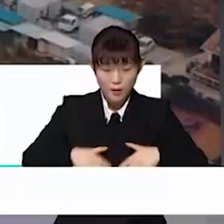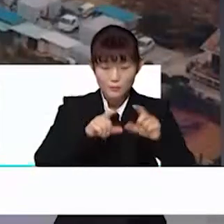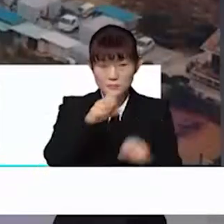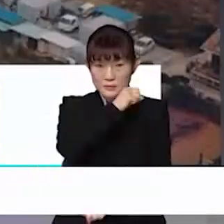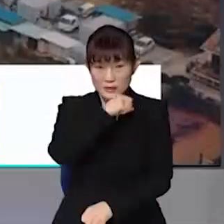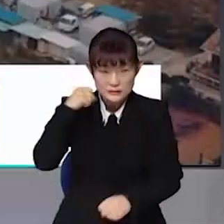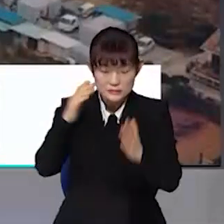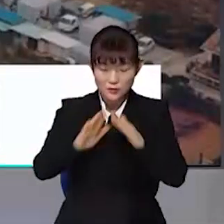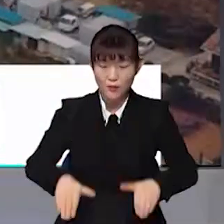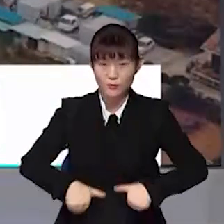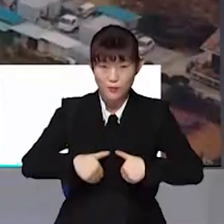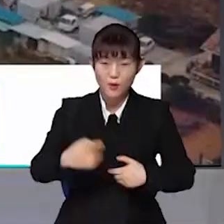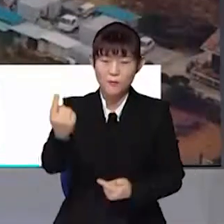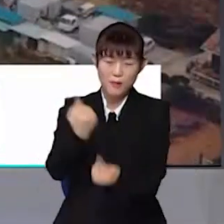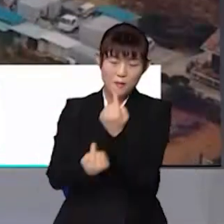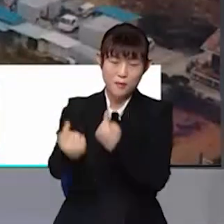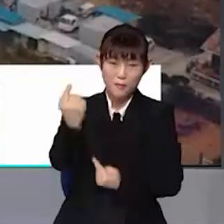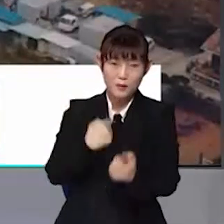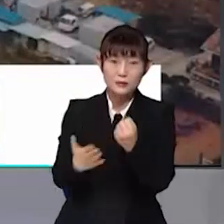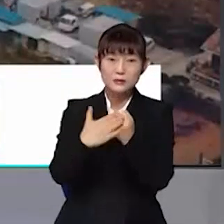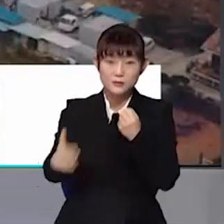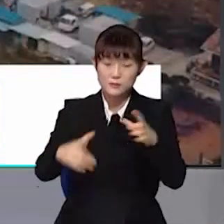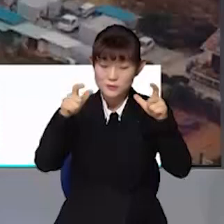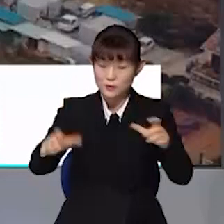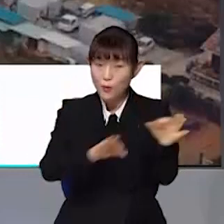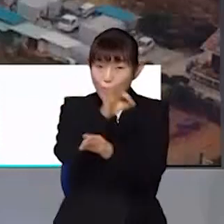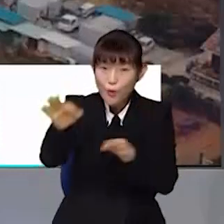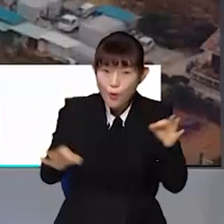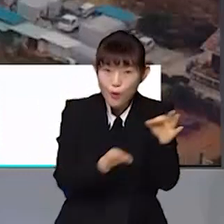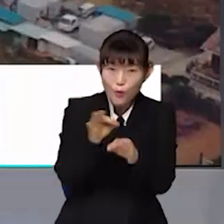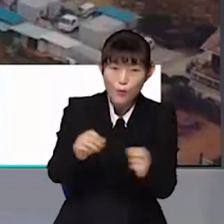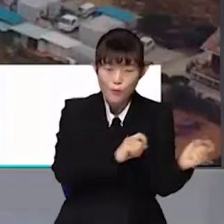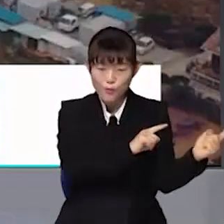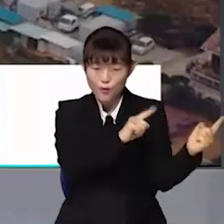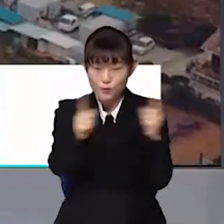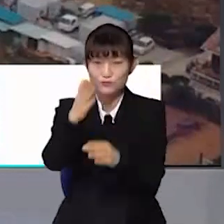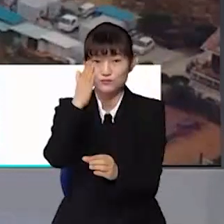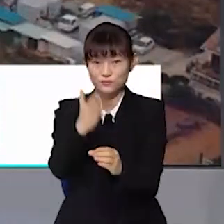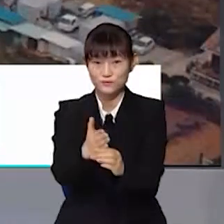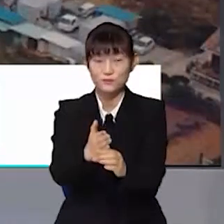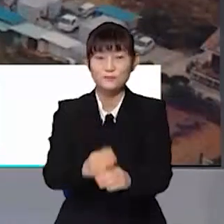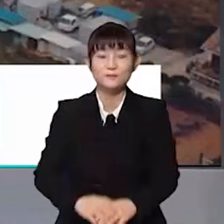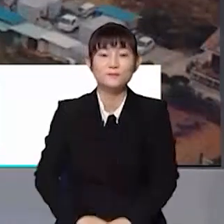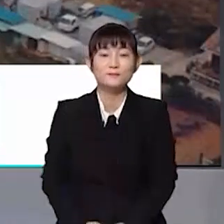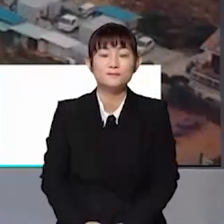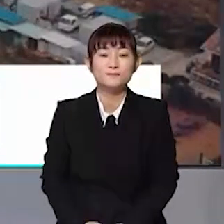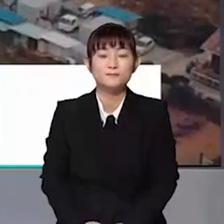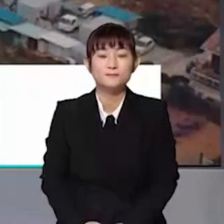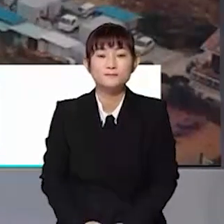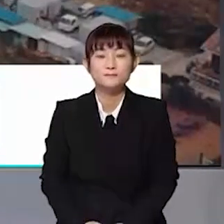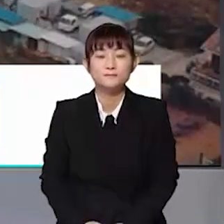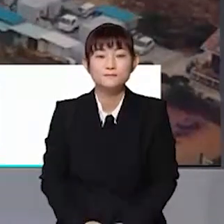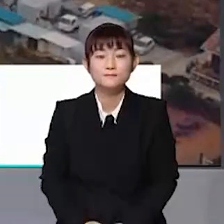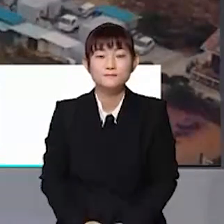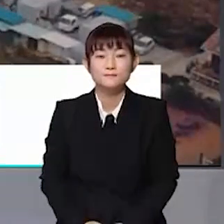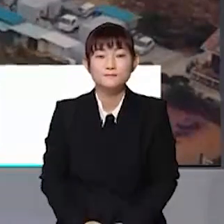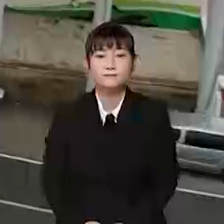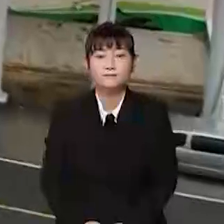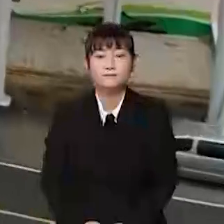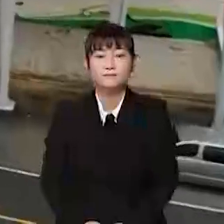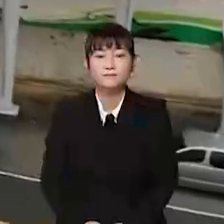맛깔스러운 전남으로 앞다퉈 찾아오면서 지역 경제도 모처럼 활기를 띠고 있습니다. 이동근 기자의 보도입니다.